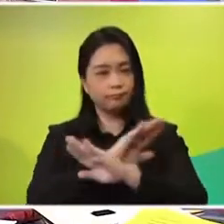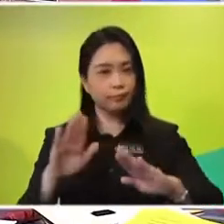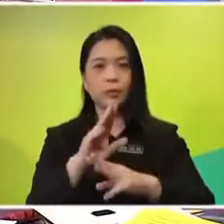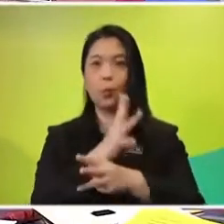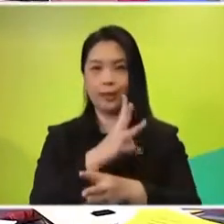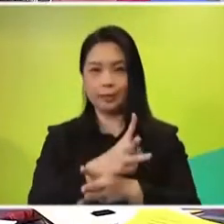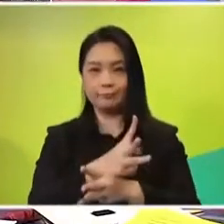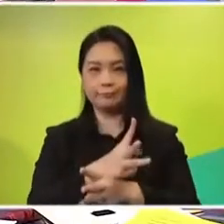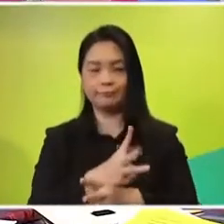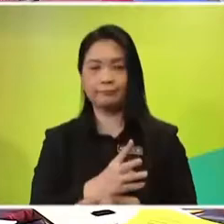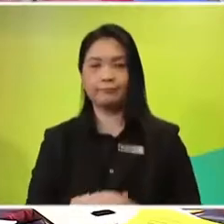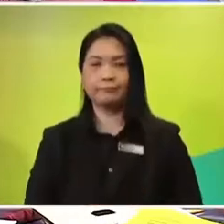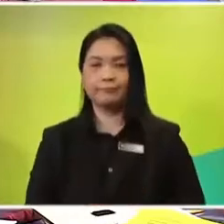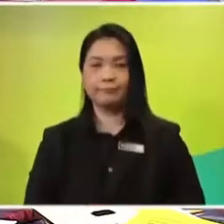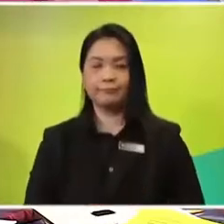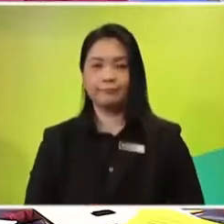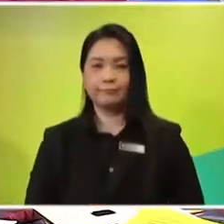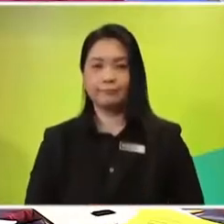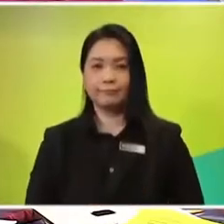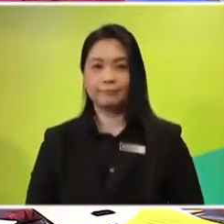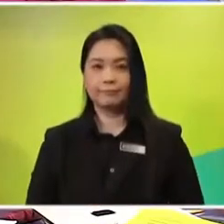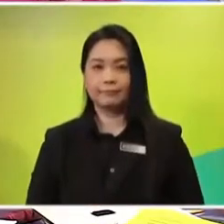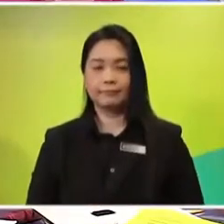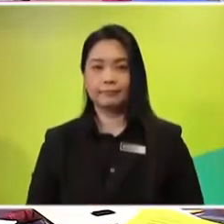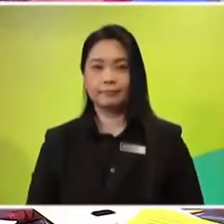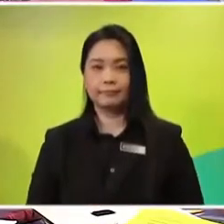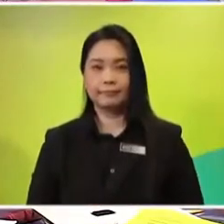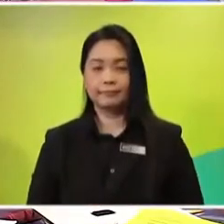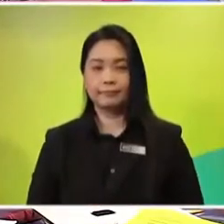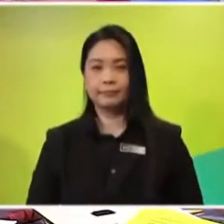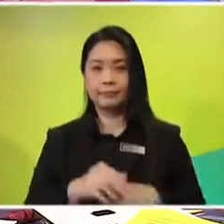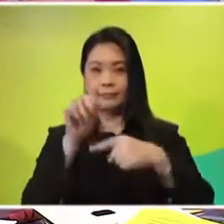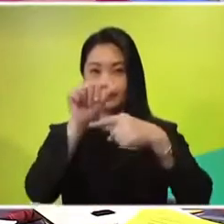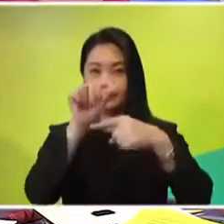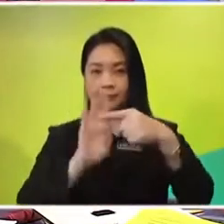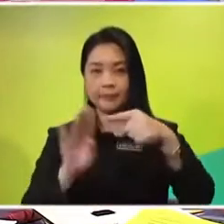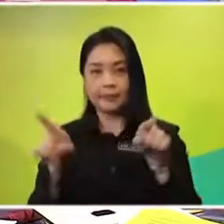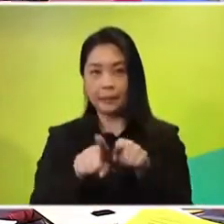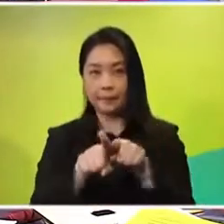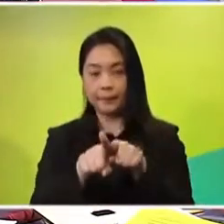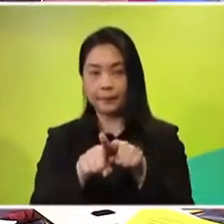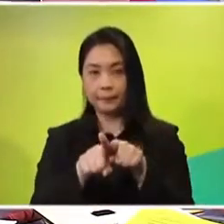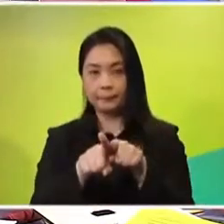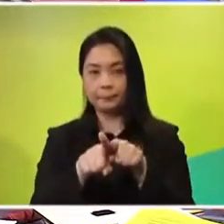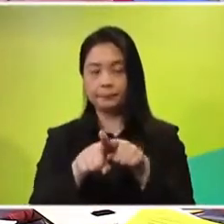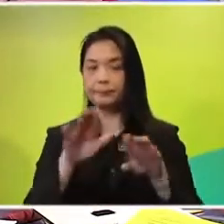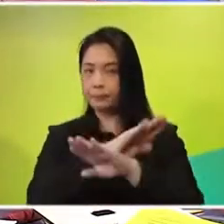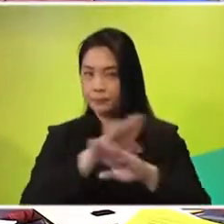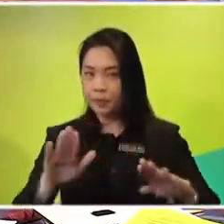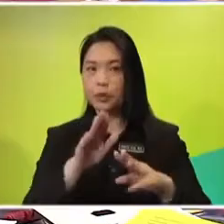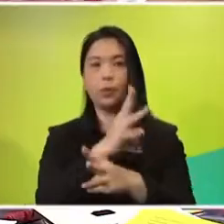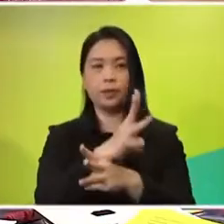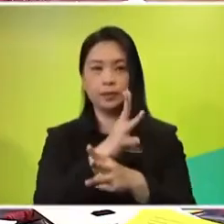Iya. Okey. Semua pecahan yang pengangka dan penyebut dia sama, kita katakan pecahan